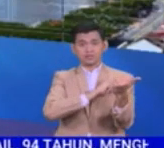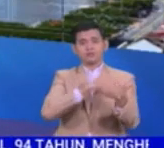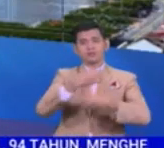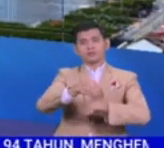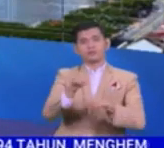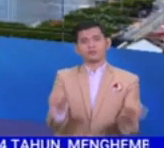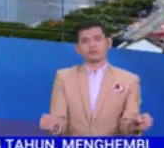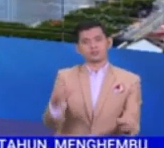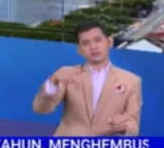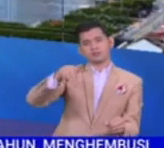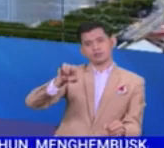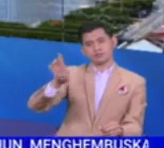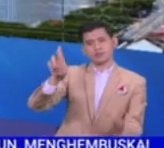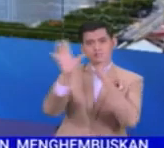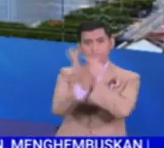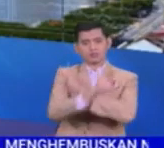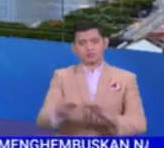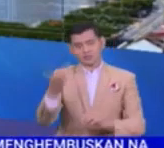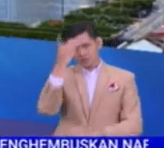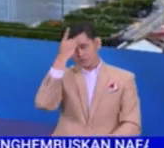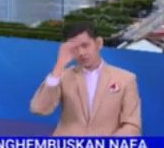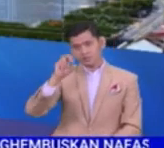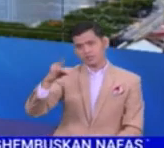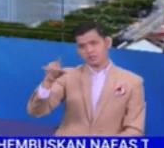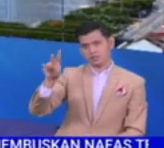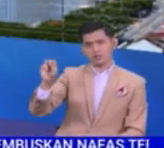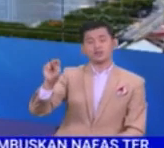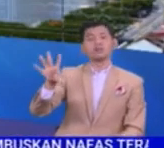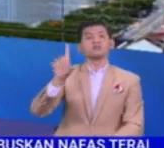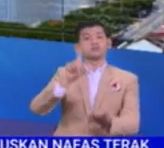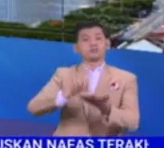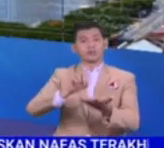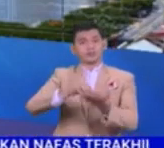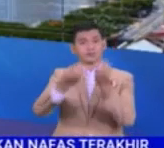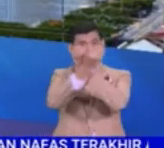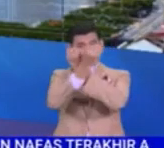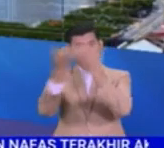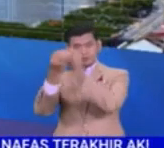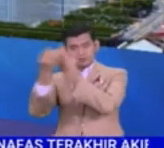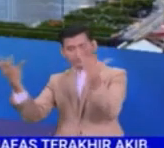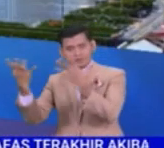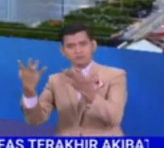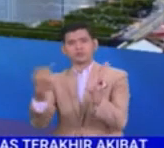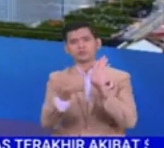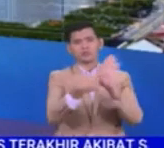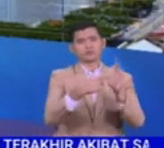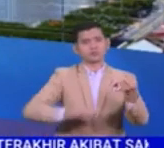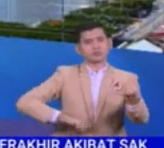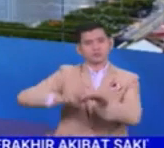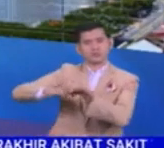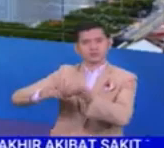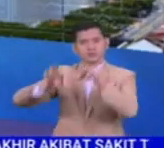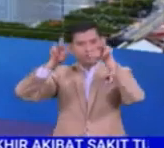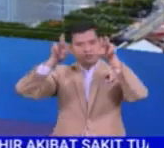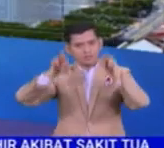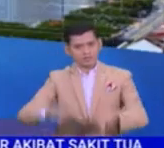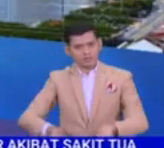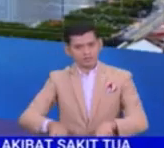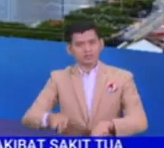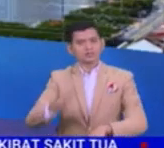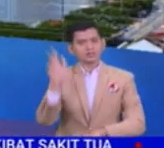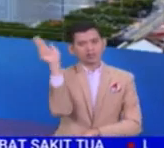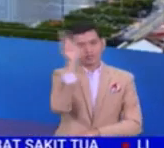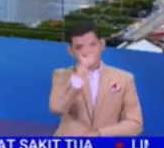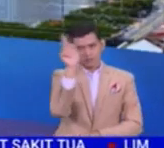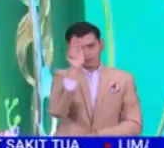Sarawak, Dato' Abdullah Saidul berkata, liputan media yang menyeluruh juga sedikit sebanyak telah menyumbang sokongan rakyat kepada kerajaan